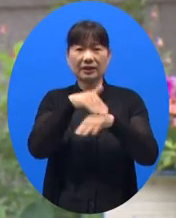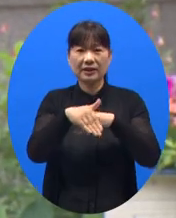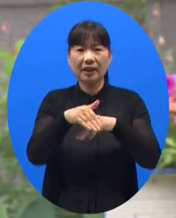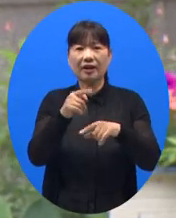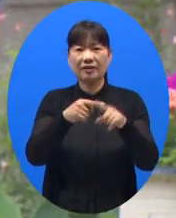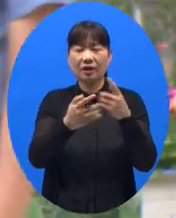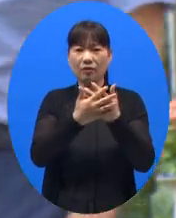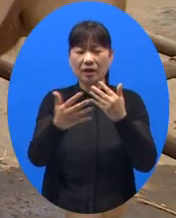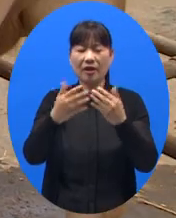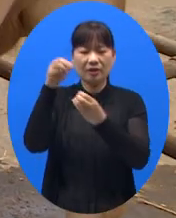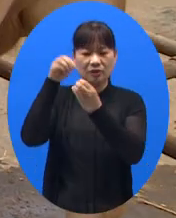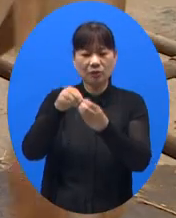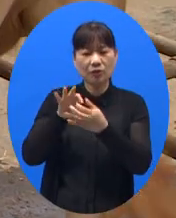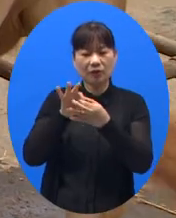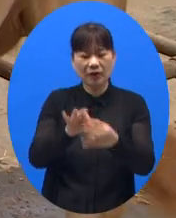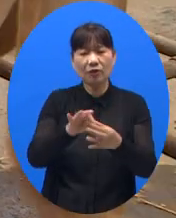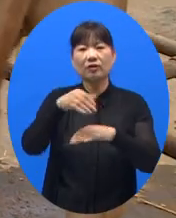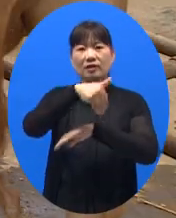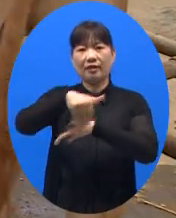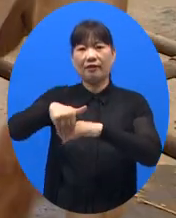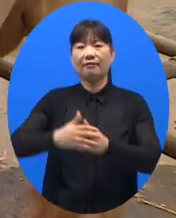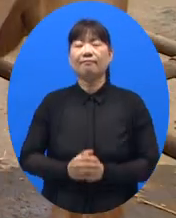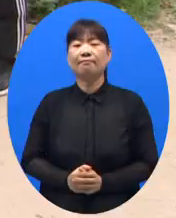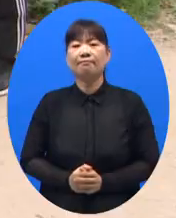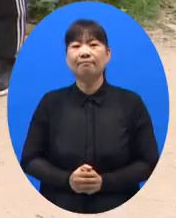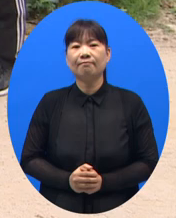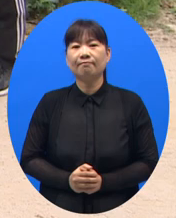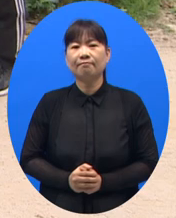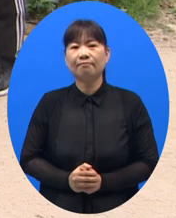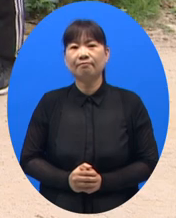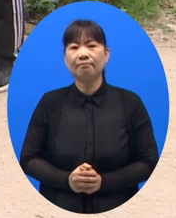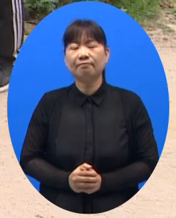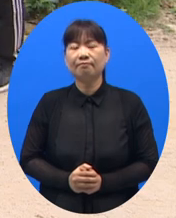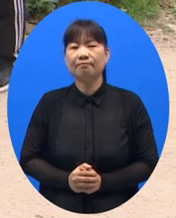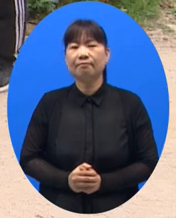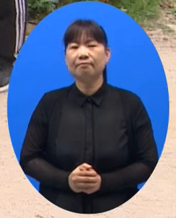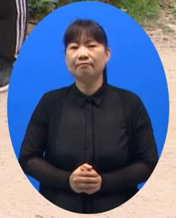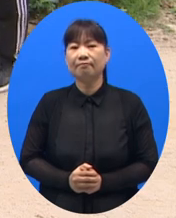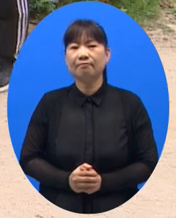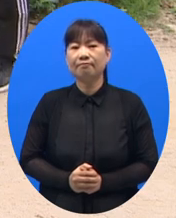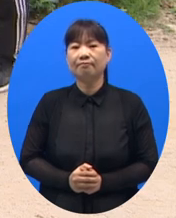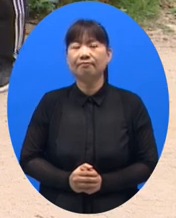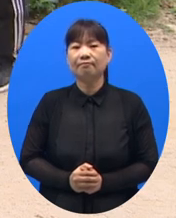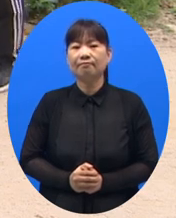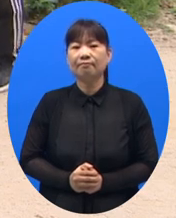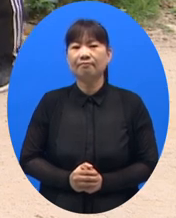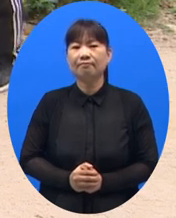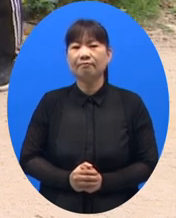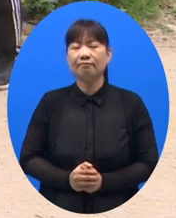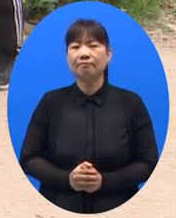대회 전통을 계승해 나갈 예정입니다 경기 gtv 서문 형입니다